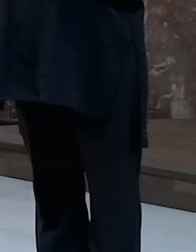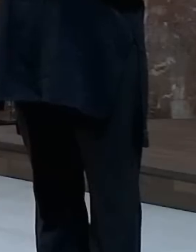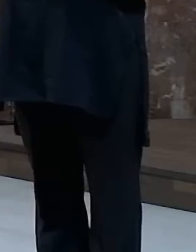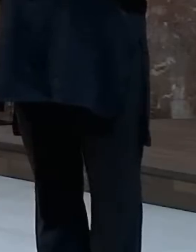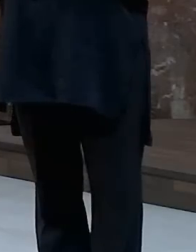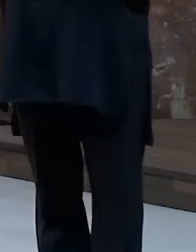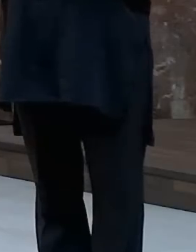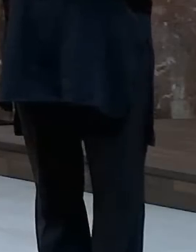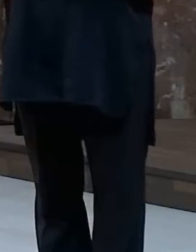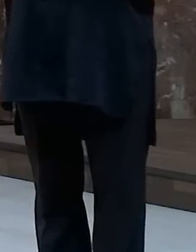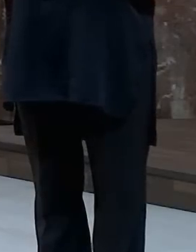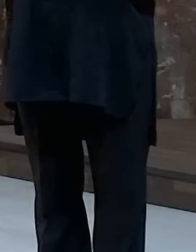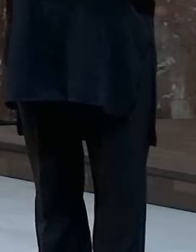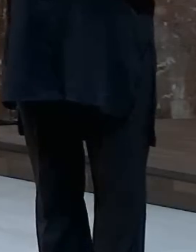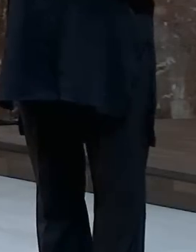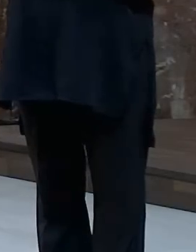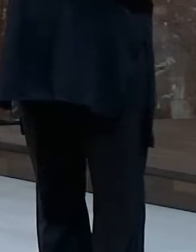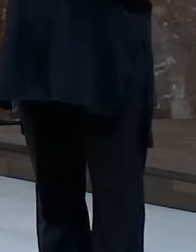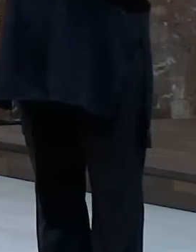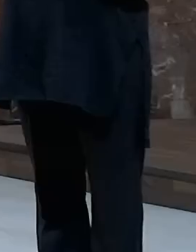Sinjadulgua, 그리고